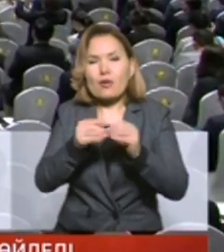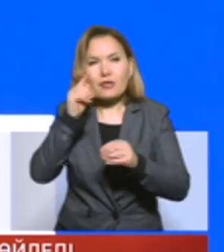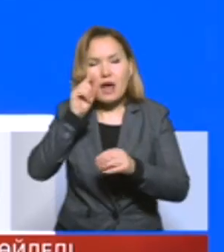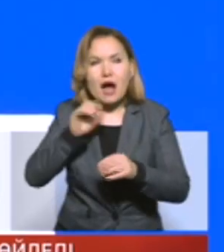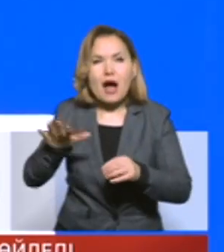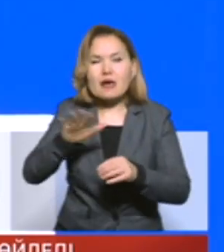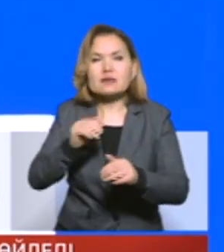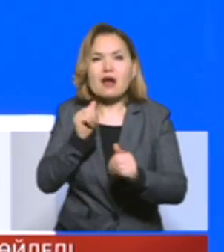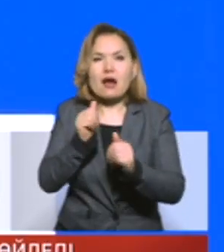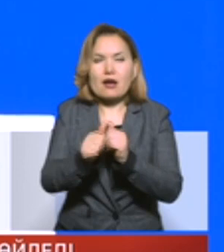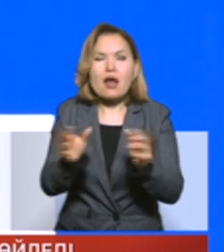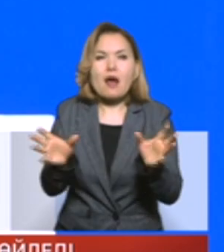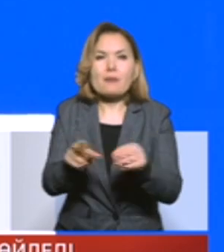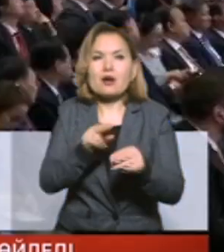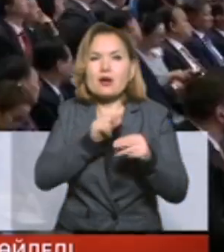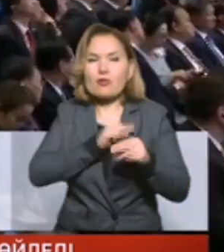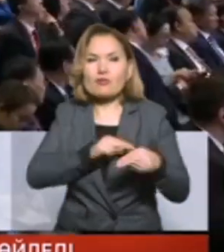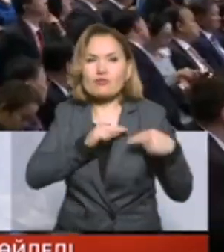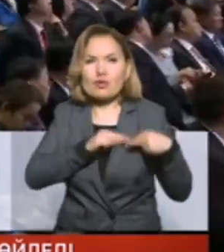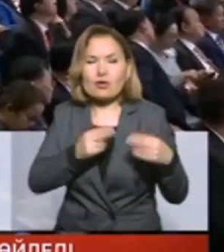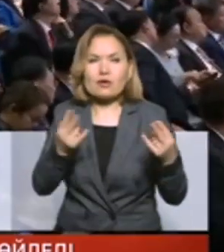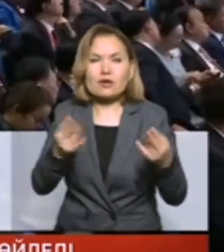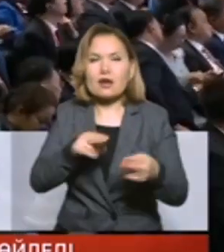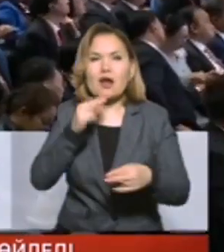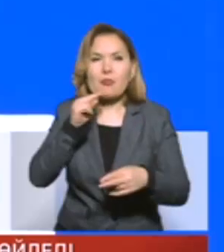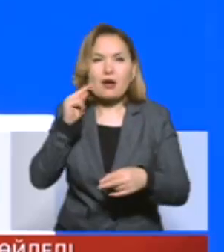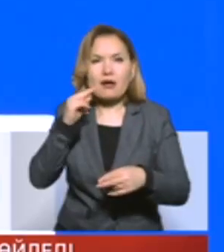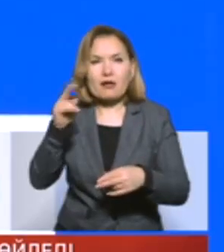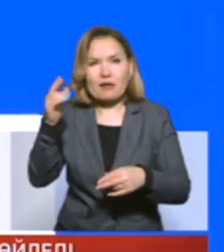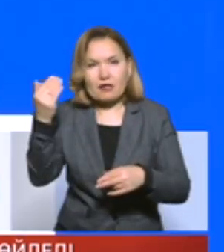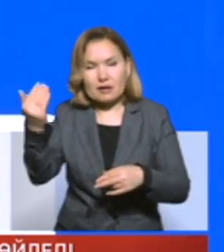шығу үшін бірлескен әрекет керек дейді Қытай тарапы.